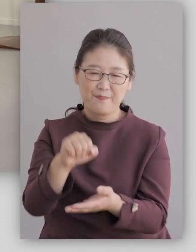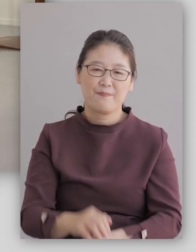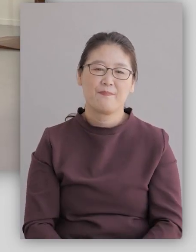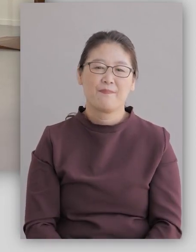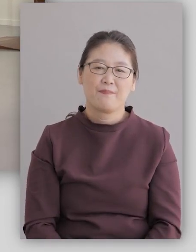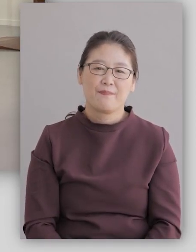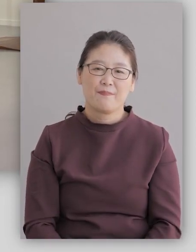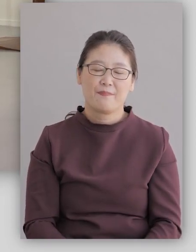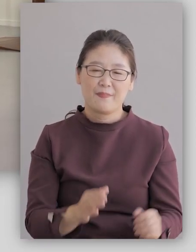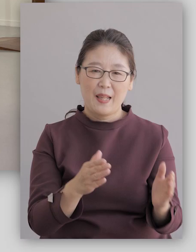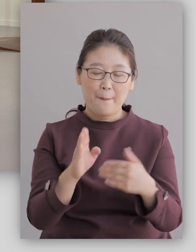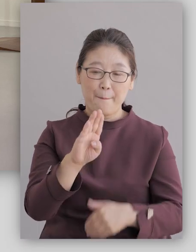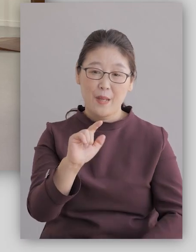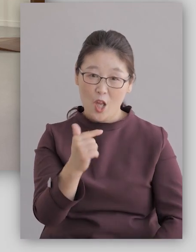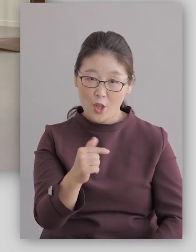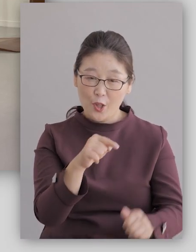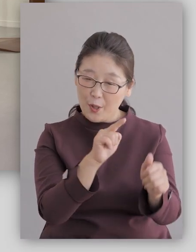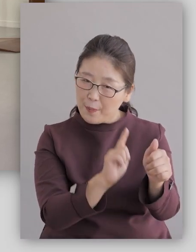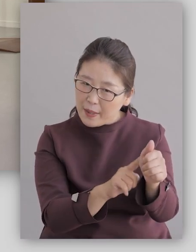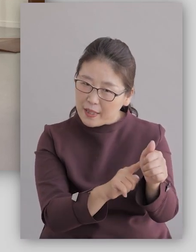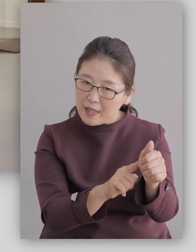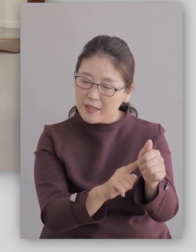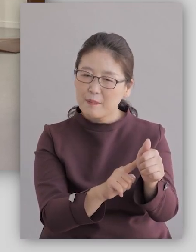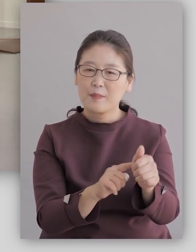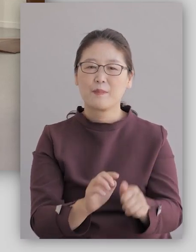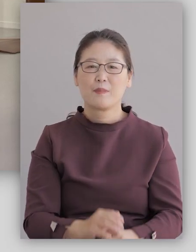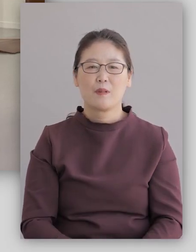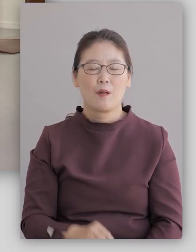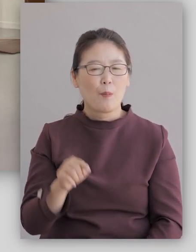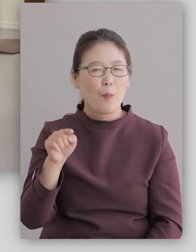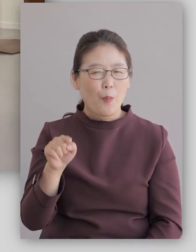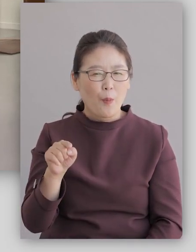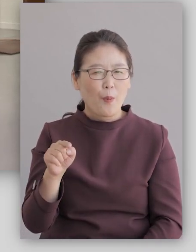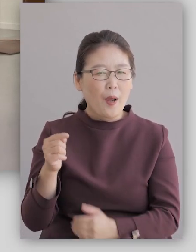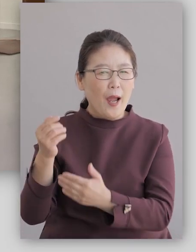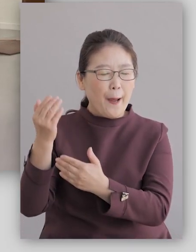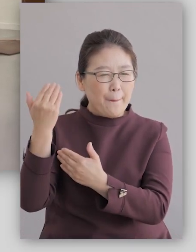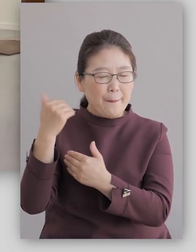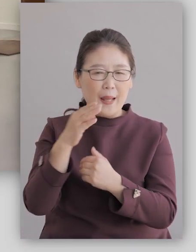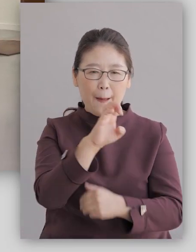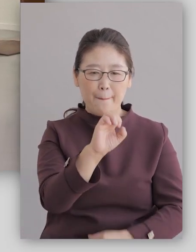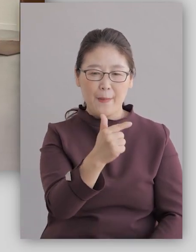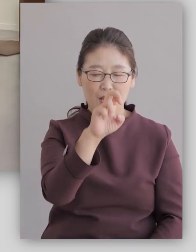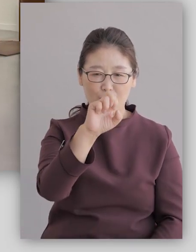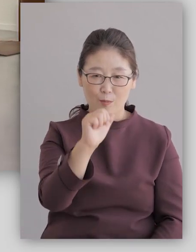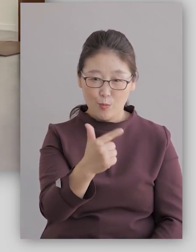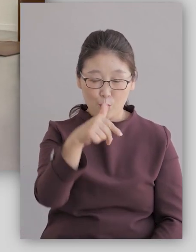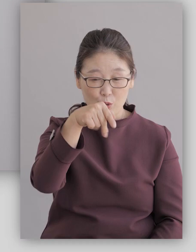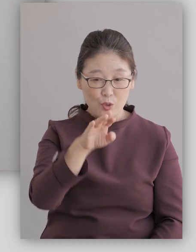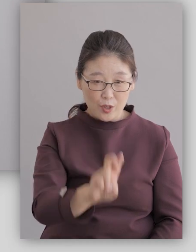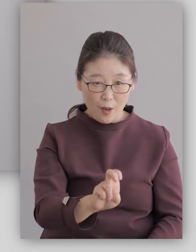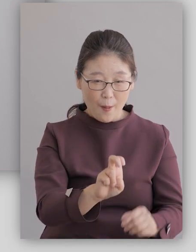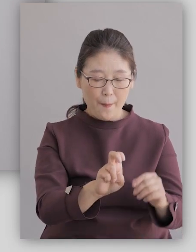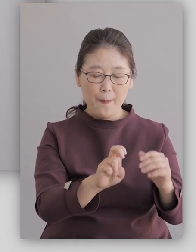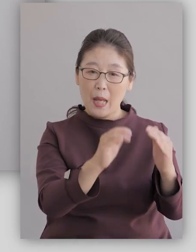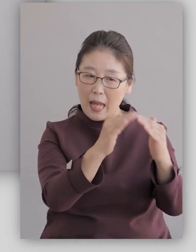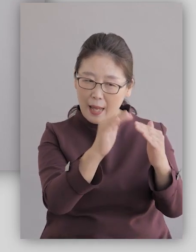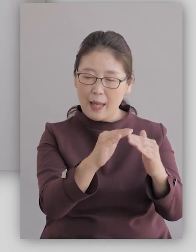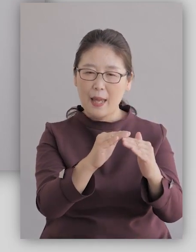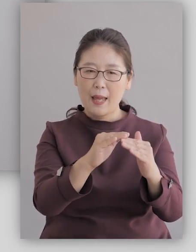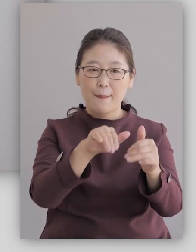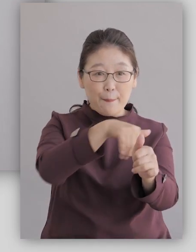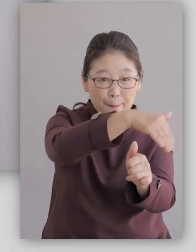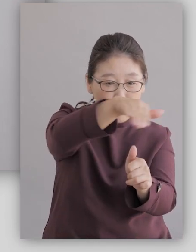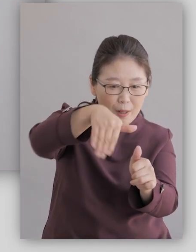그리고 변율령 작가님이 그 당시에 표현한 판문점 풍경과